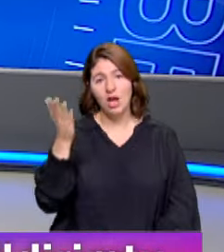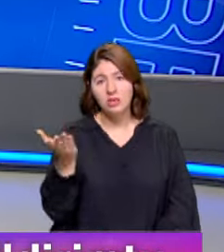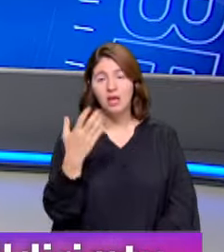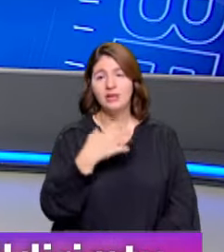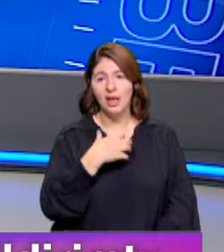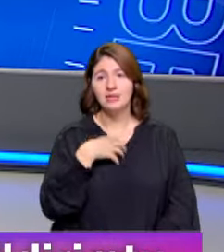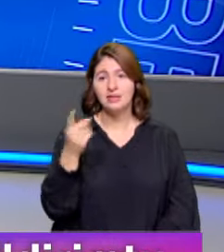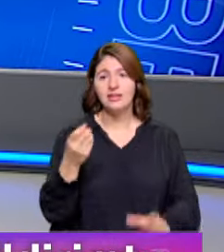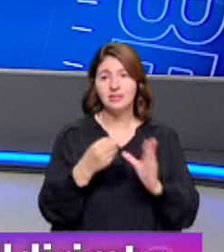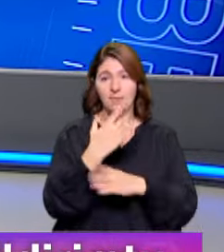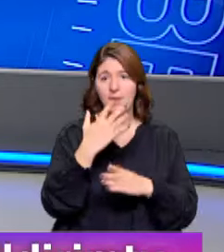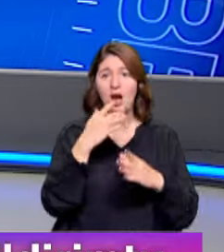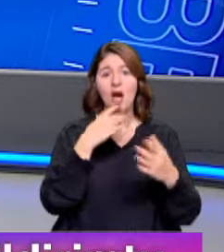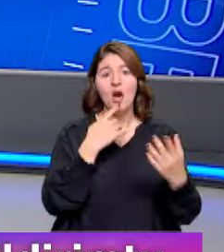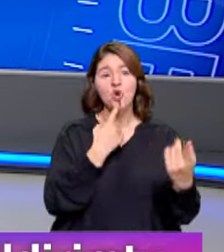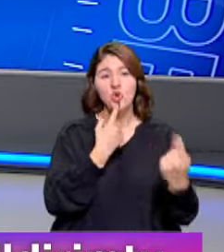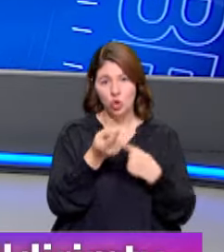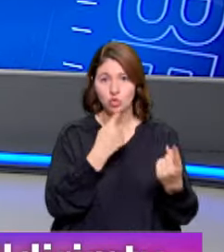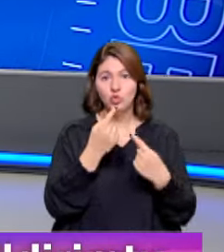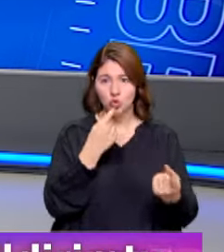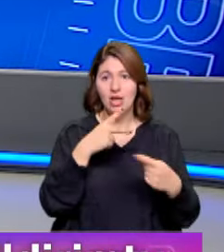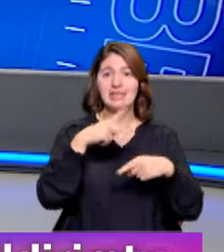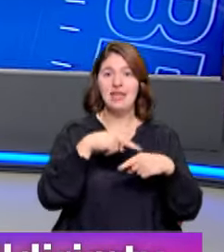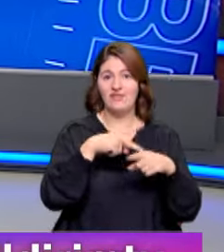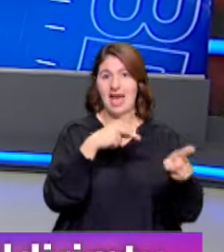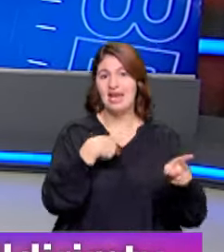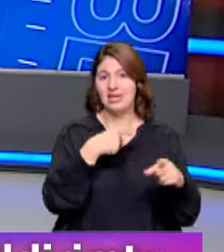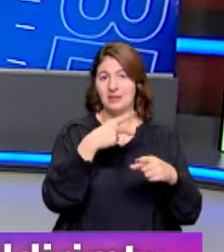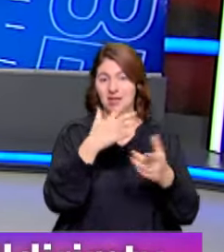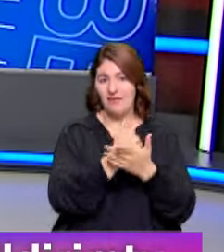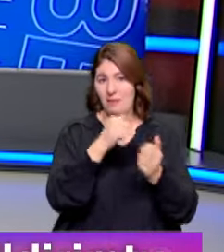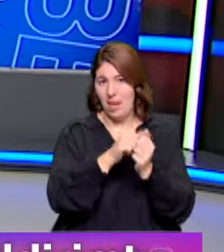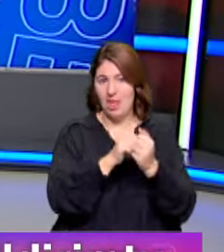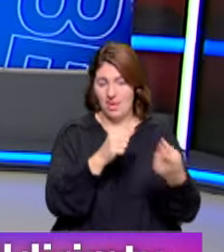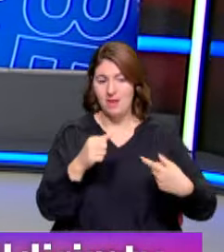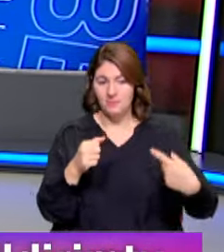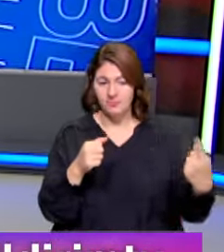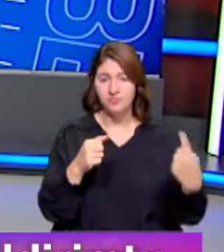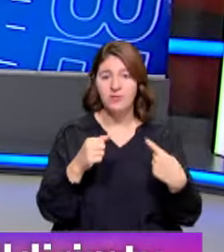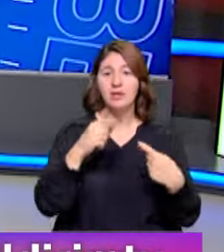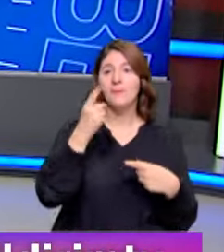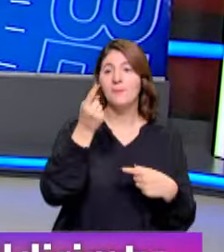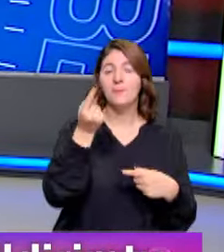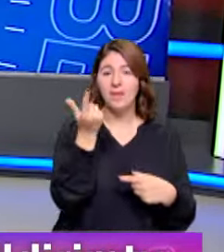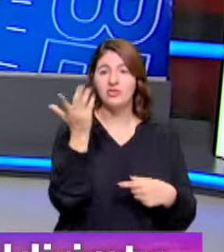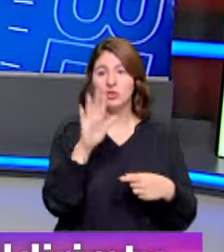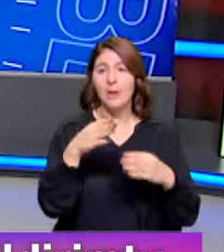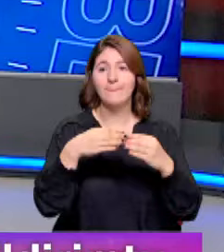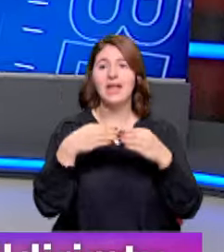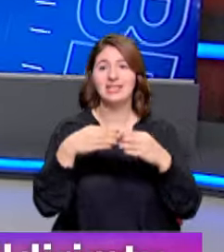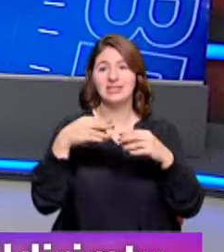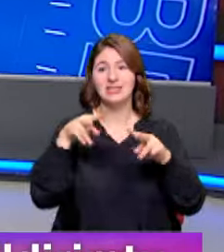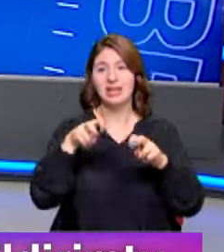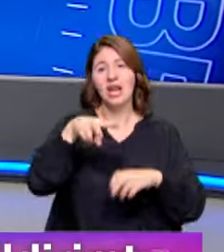Kendisiyle sabah irtibat sağladık Zafer Söken'le birlikte. Ve birazdan plastik sandalyeyle